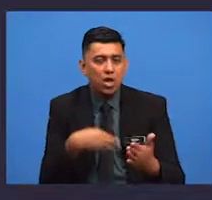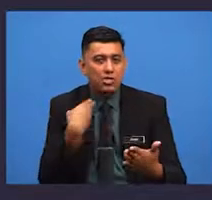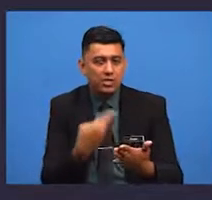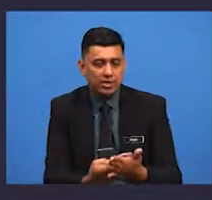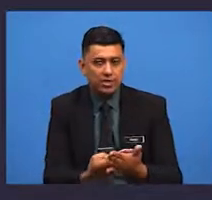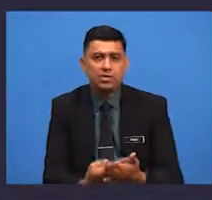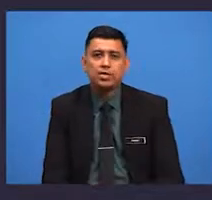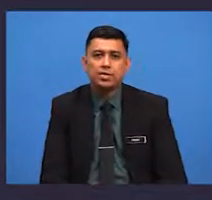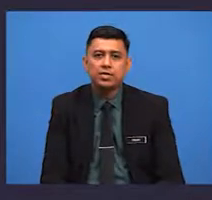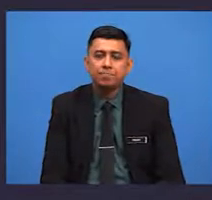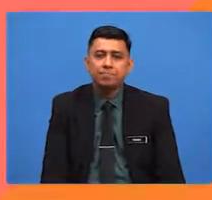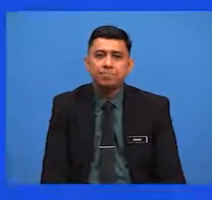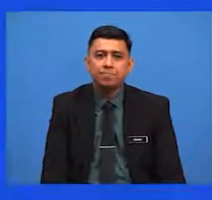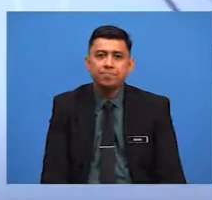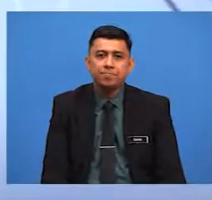repeat until.